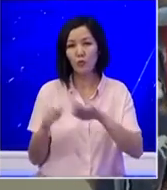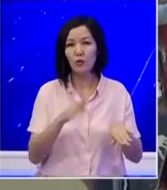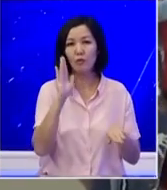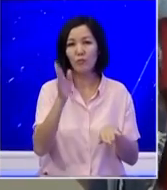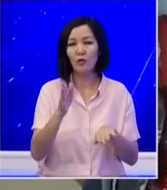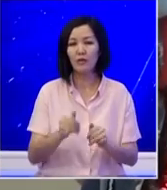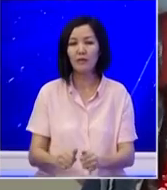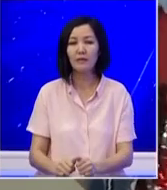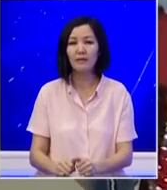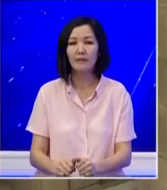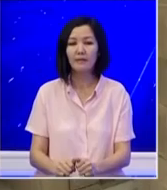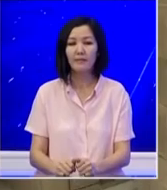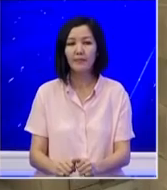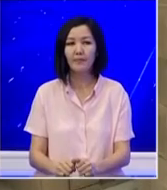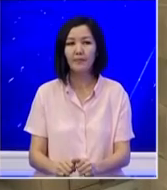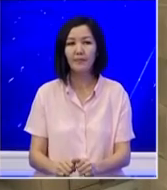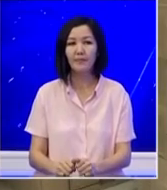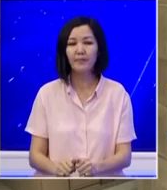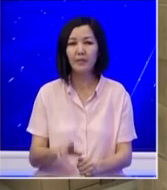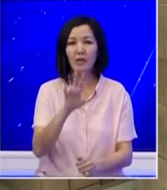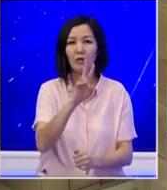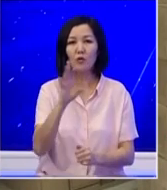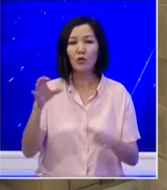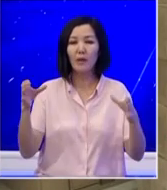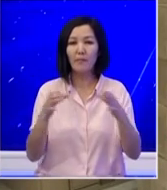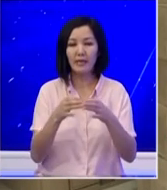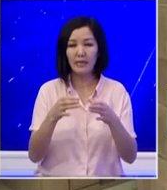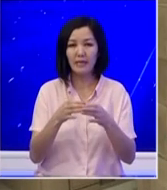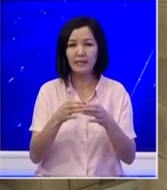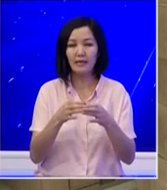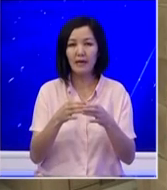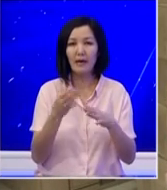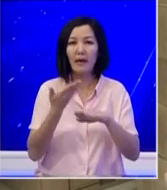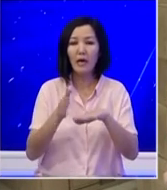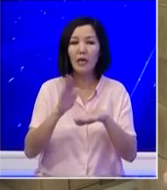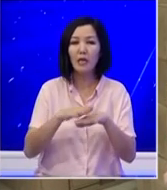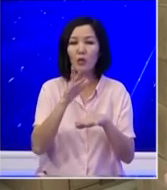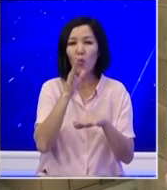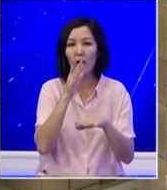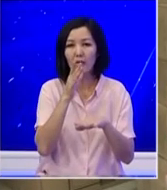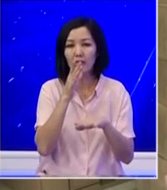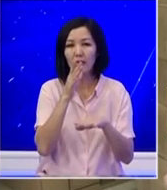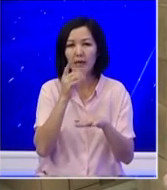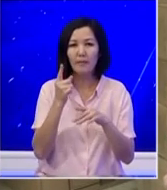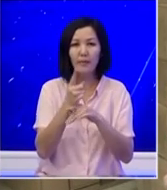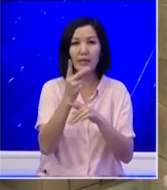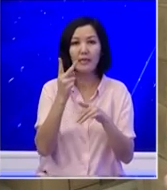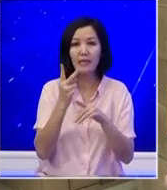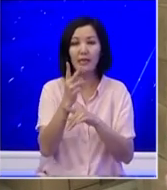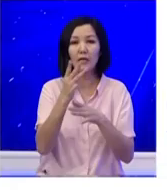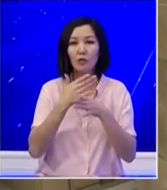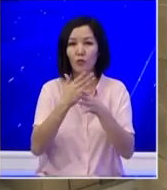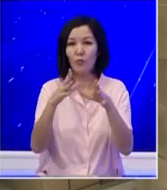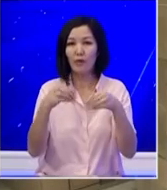дейді Алтын Құрсағана. Осы Нұротан партиясына осында қиындық жағдайда бір емес екінші рет көмек беріп